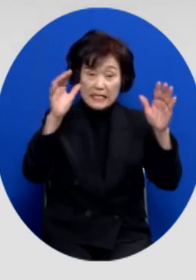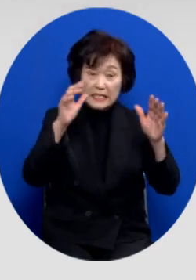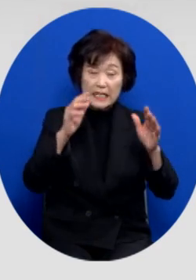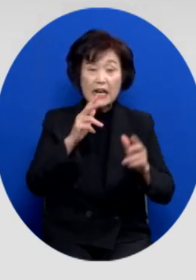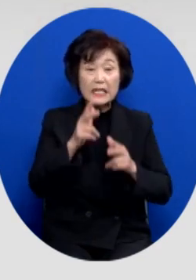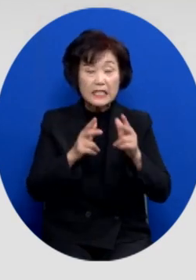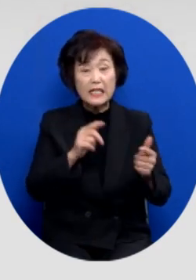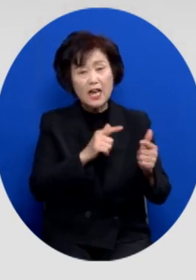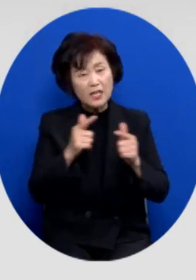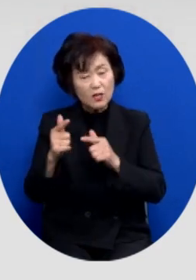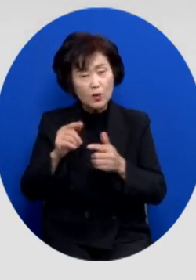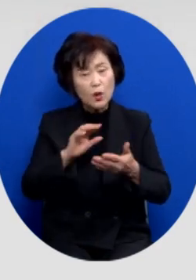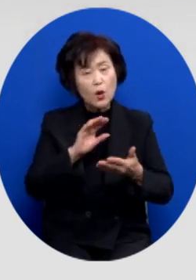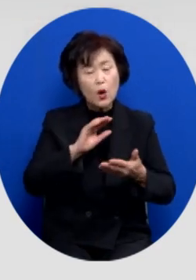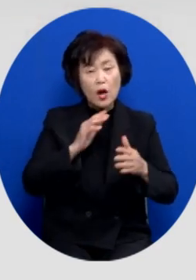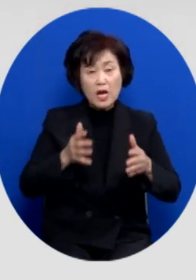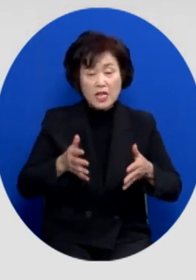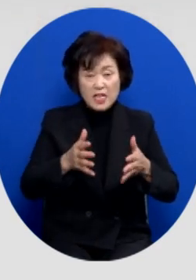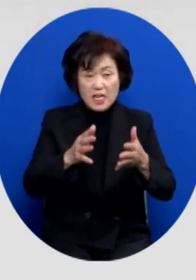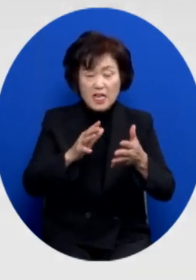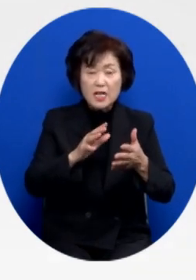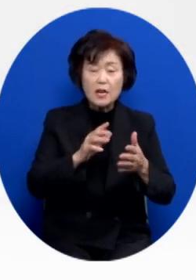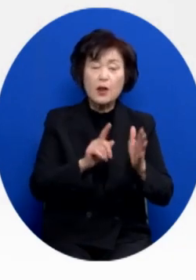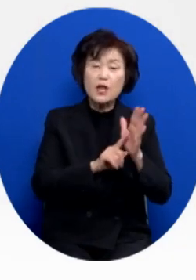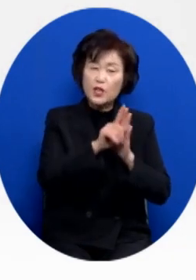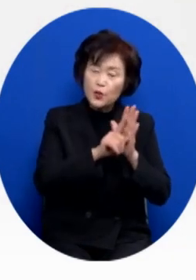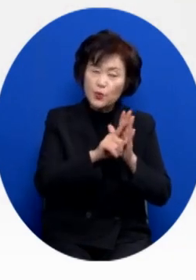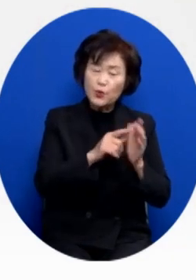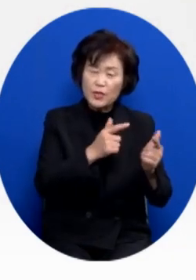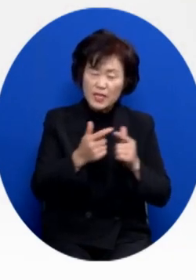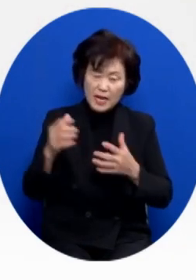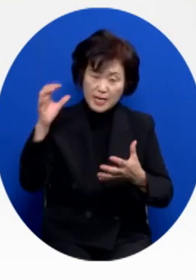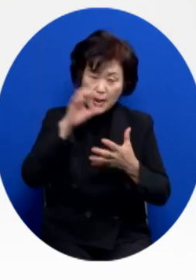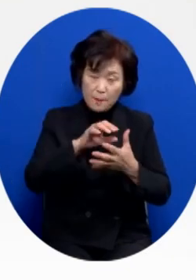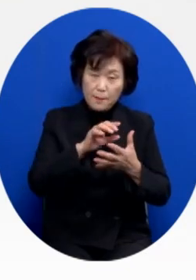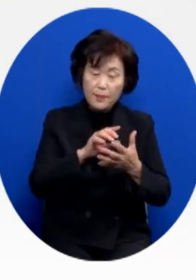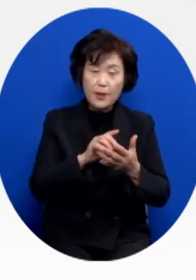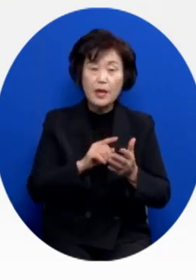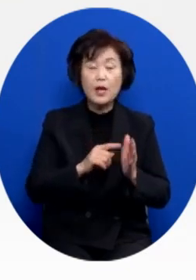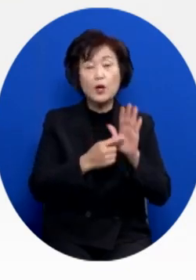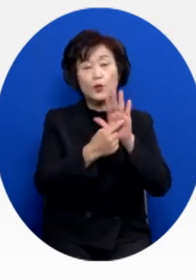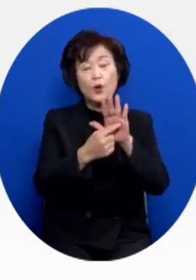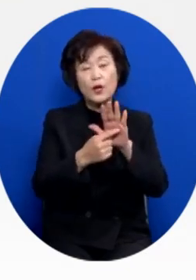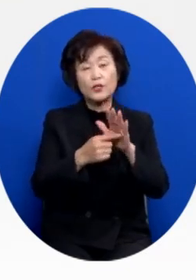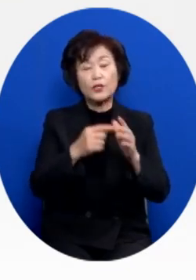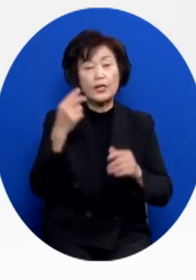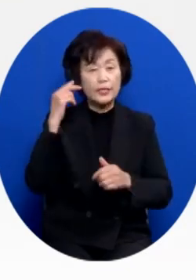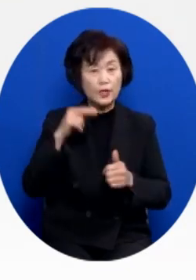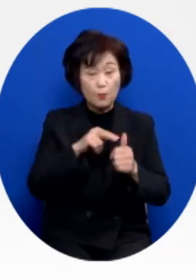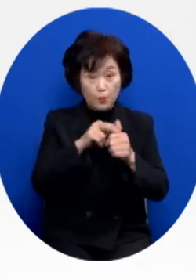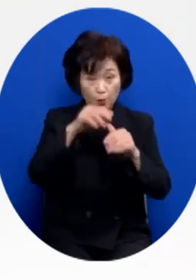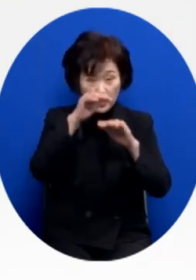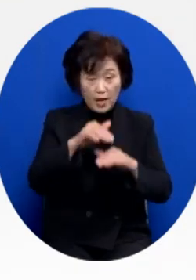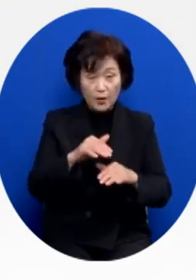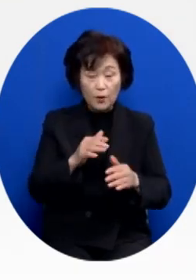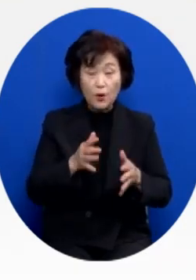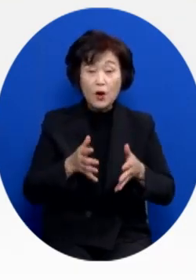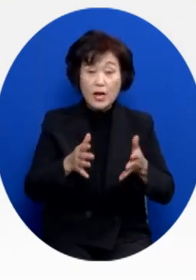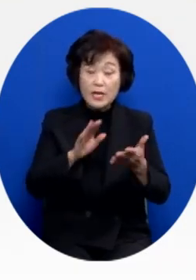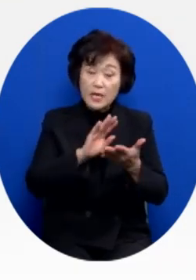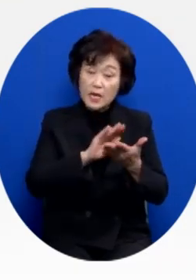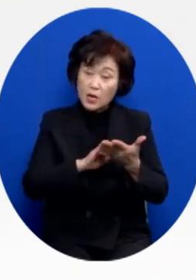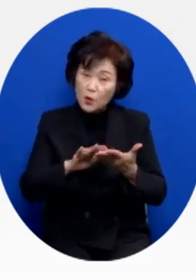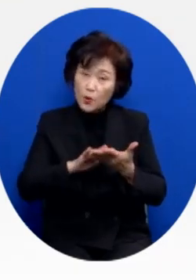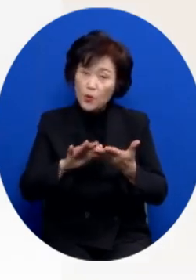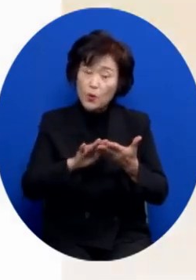정보, 도로 기상 관측망 기온 정보 등을 융합해 제공되는 정보입니다. 기상청은 노면 상태와 지상 기온에